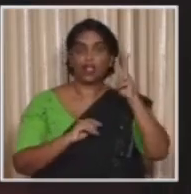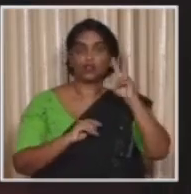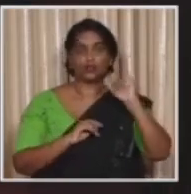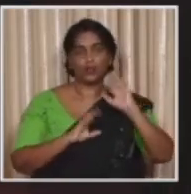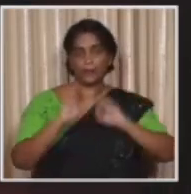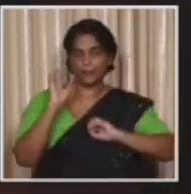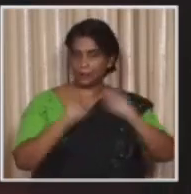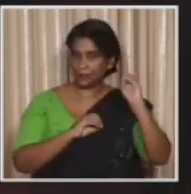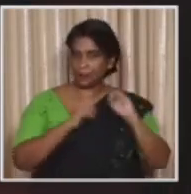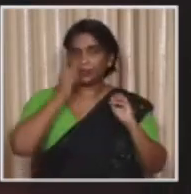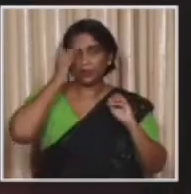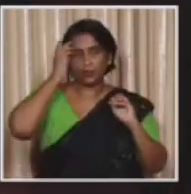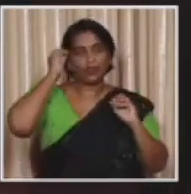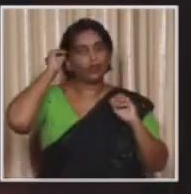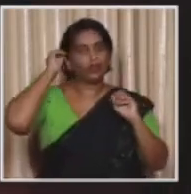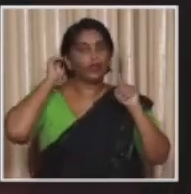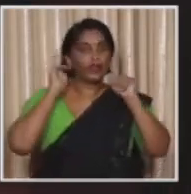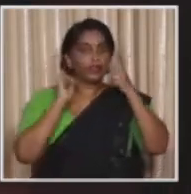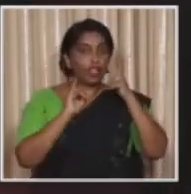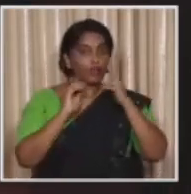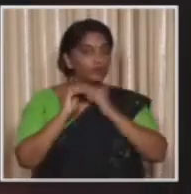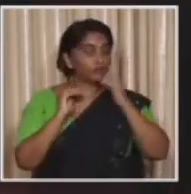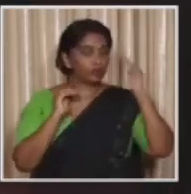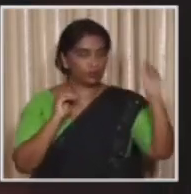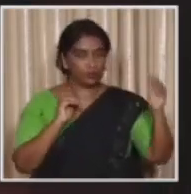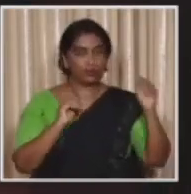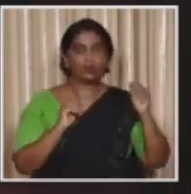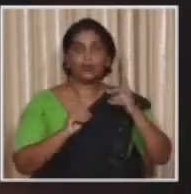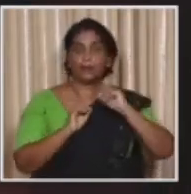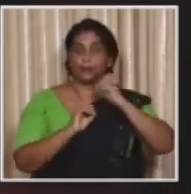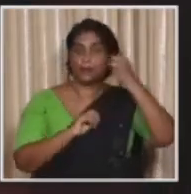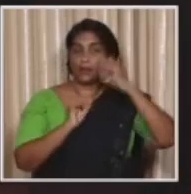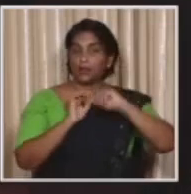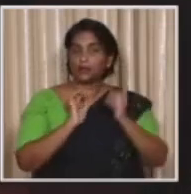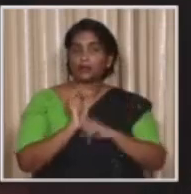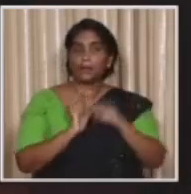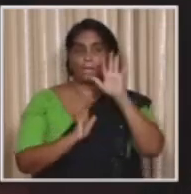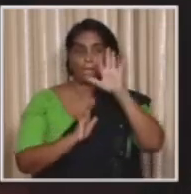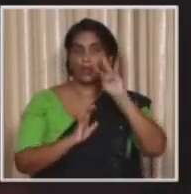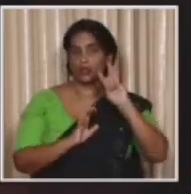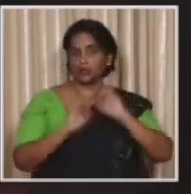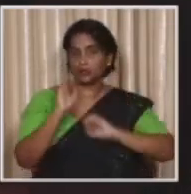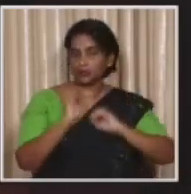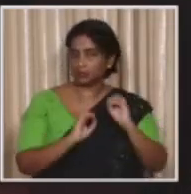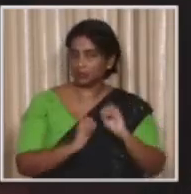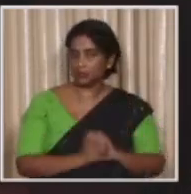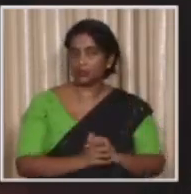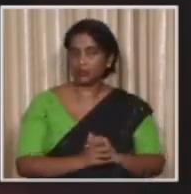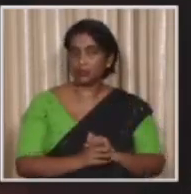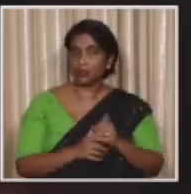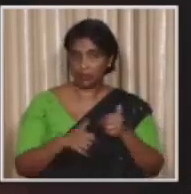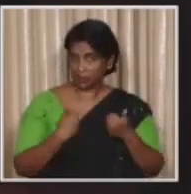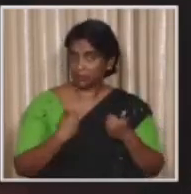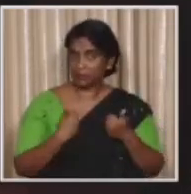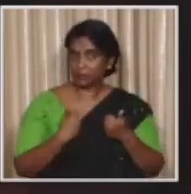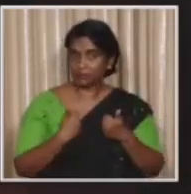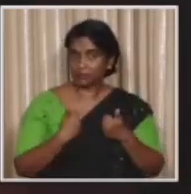186යි 180 දක්වා බිල වැඩි වෙන්නේ 153යි මේක හරිද